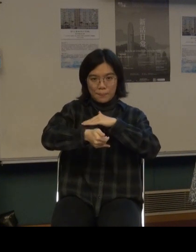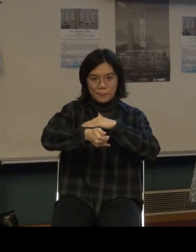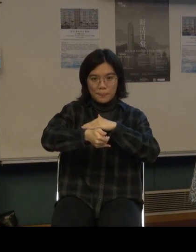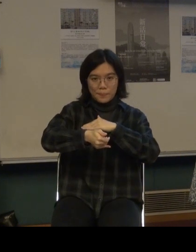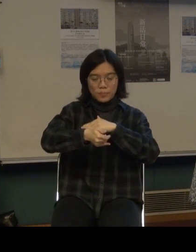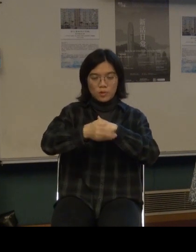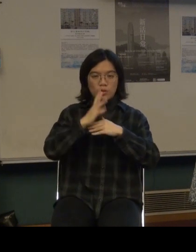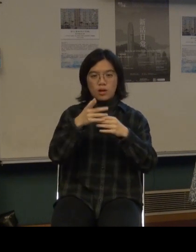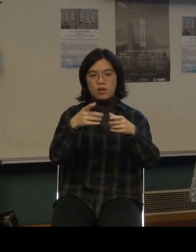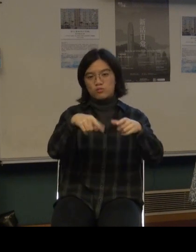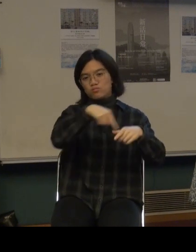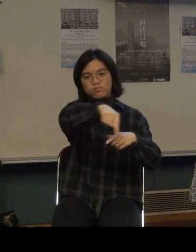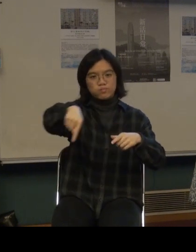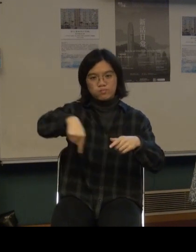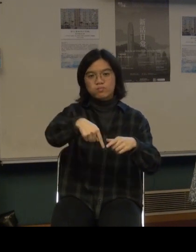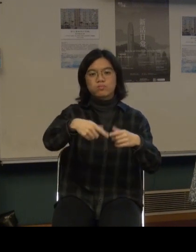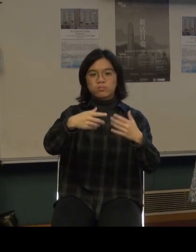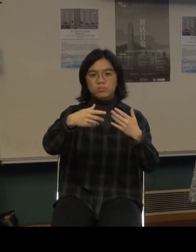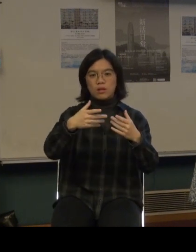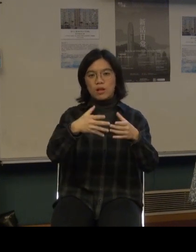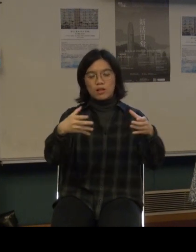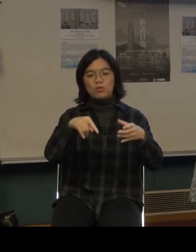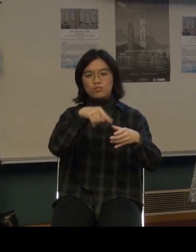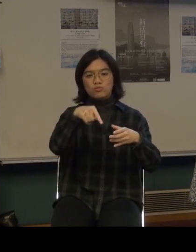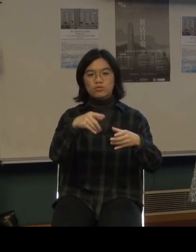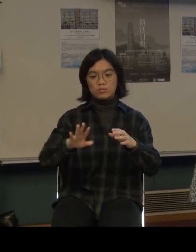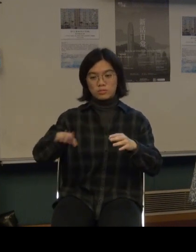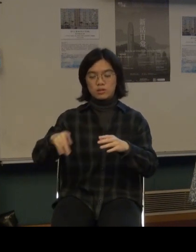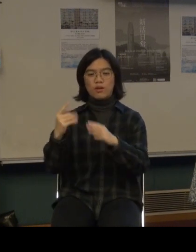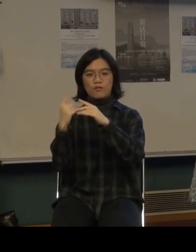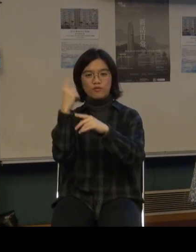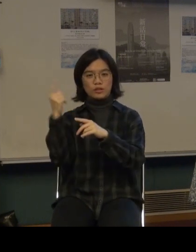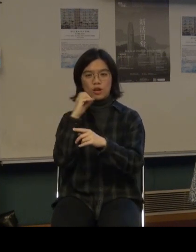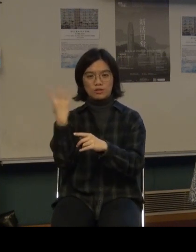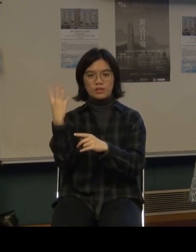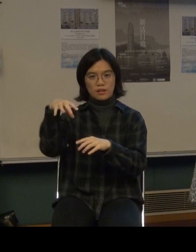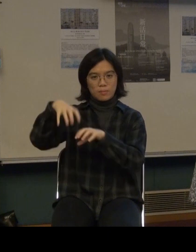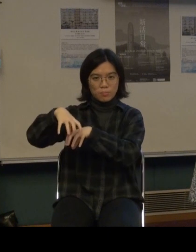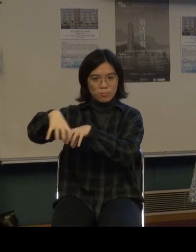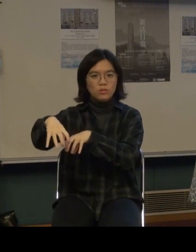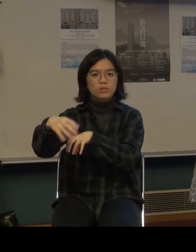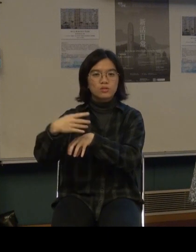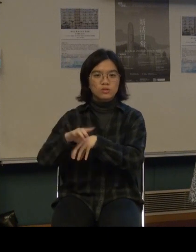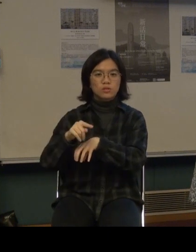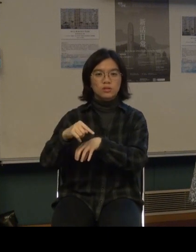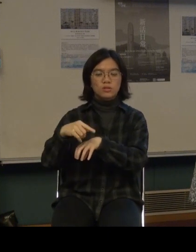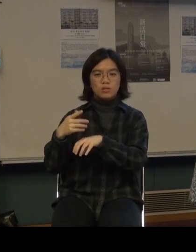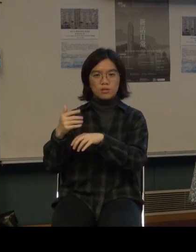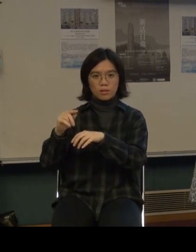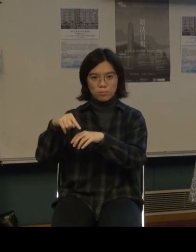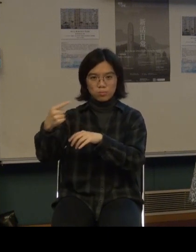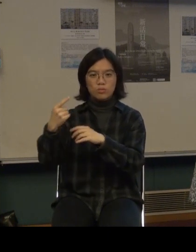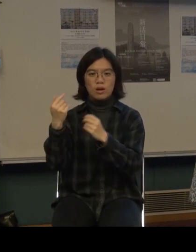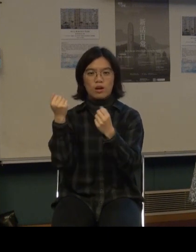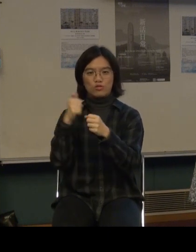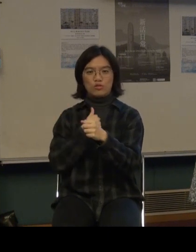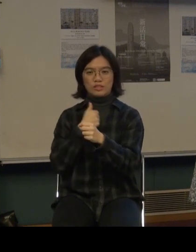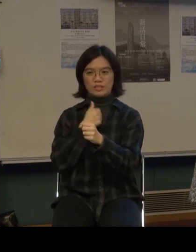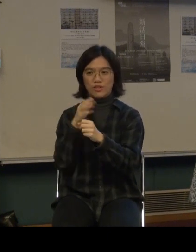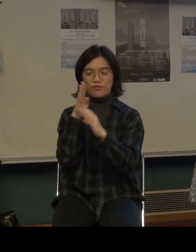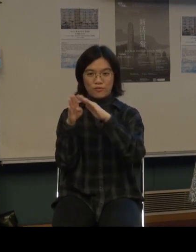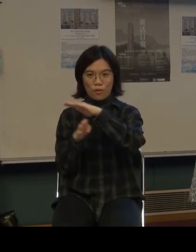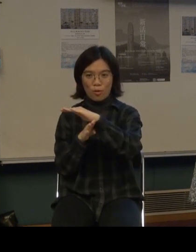大堂啦，然後去一邊嘅班房就有四個啦，行過住教員室咧去另一邊嘅班房亦都係四個，咁佢有